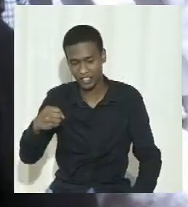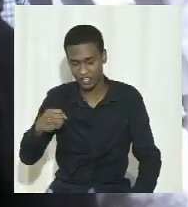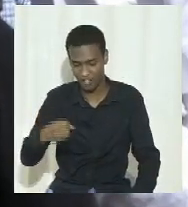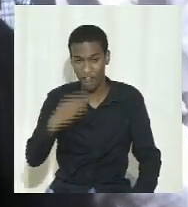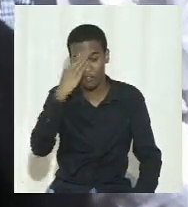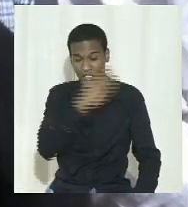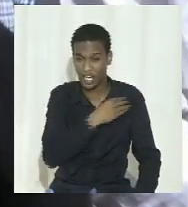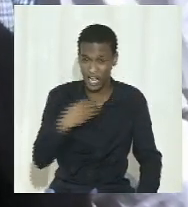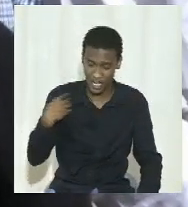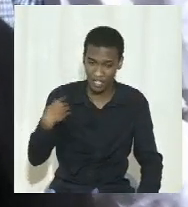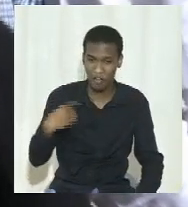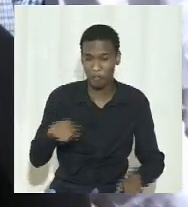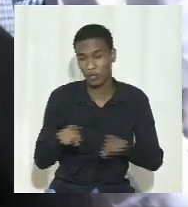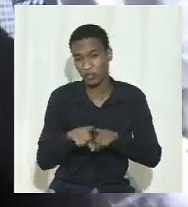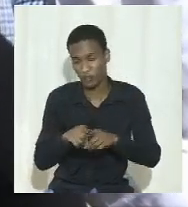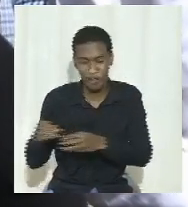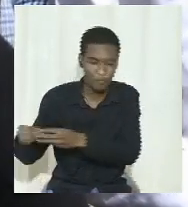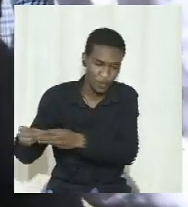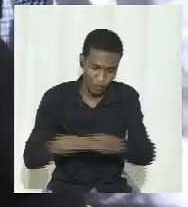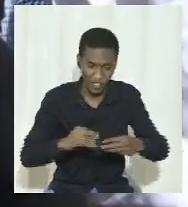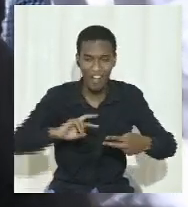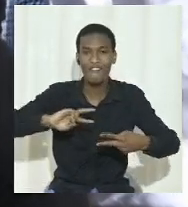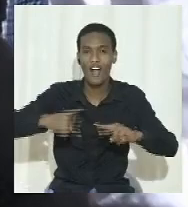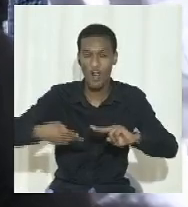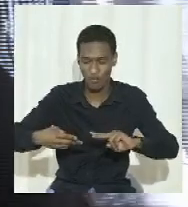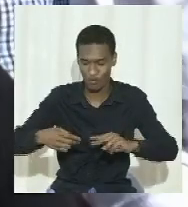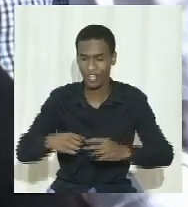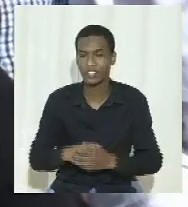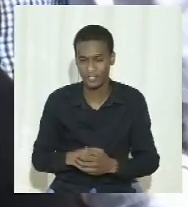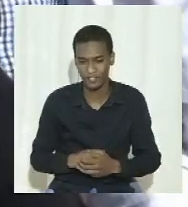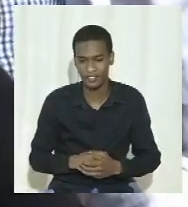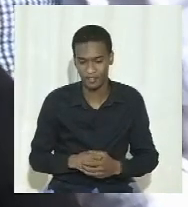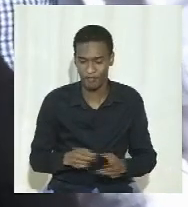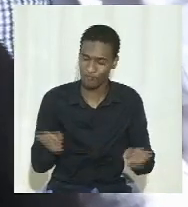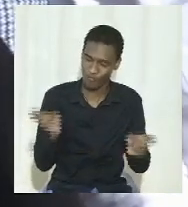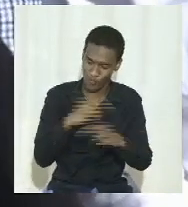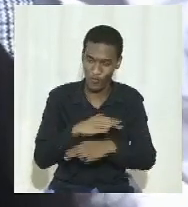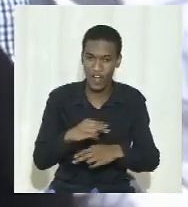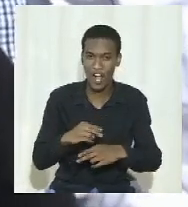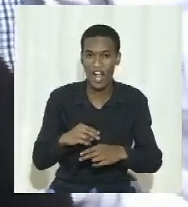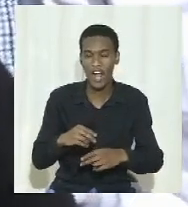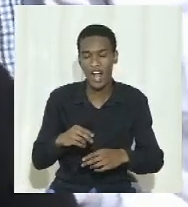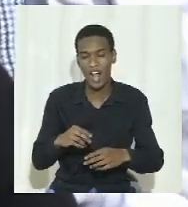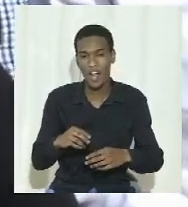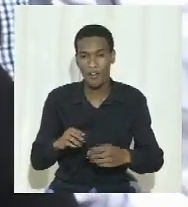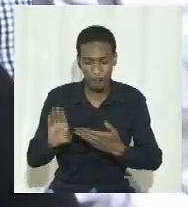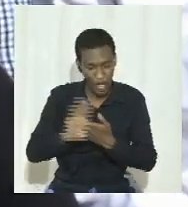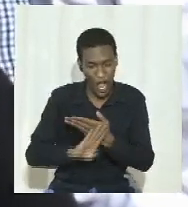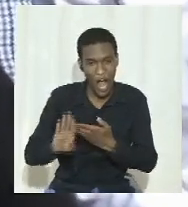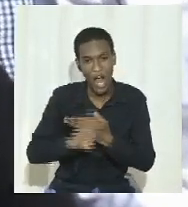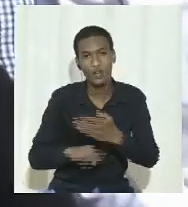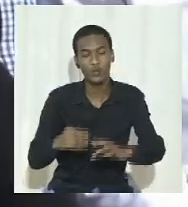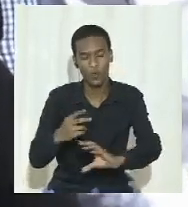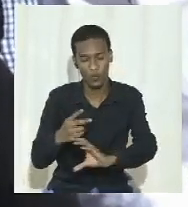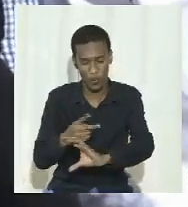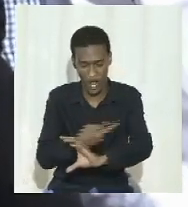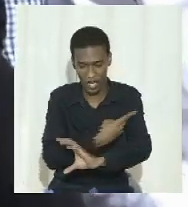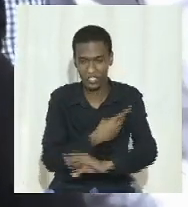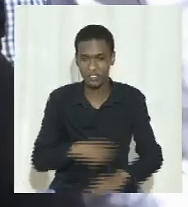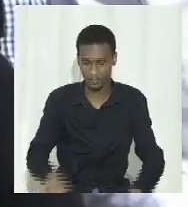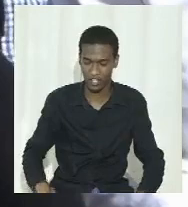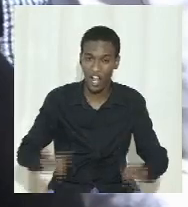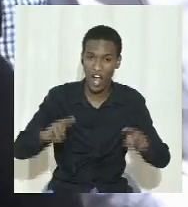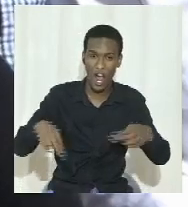a ary ahafahana mifehy an'ilay valana aretina izay satria sarobidy amin'ny filoham-pirenena ny